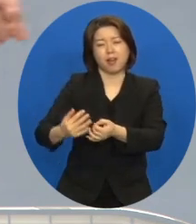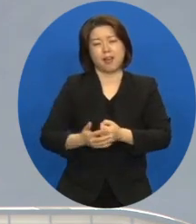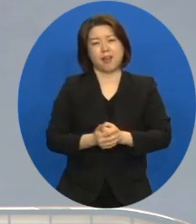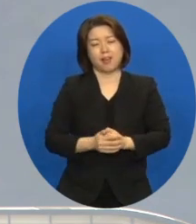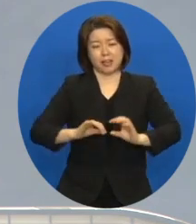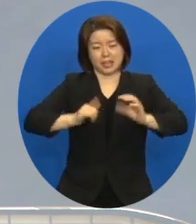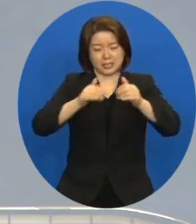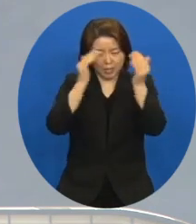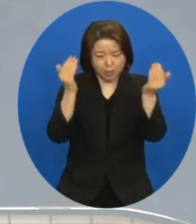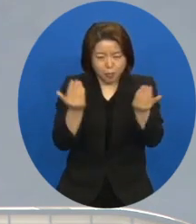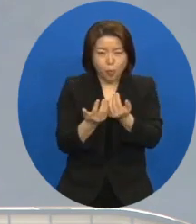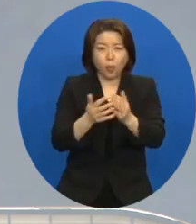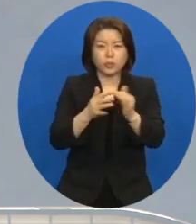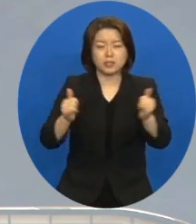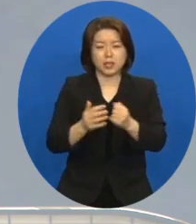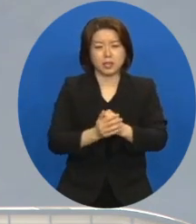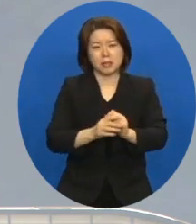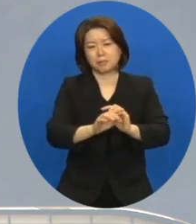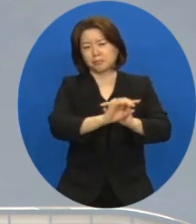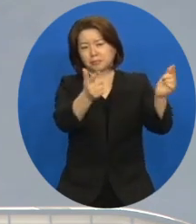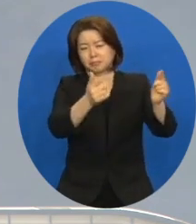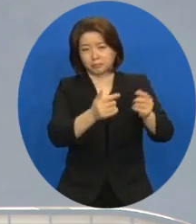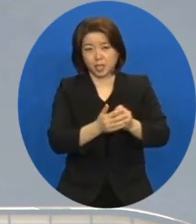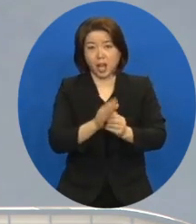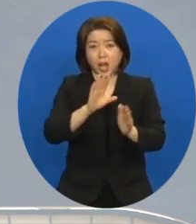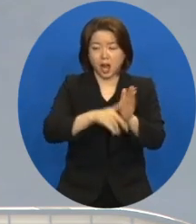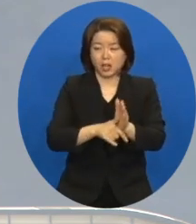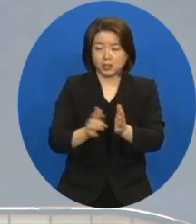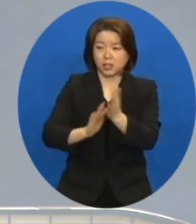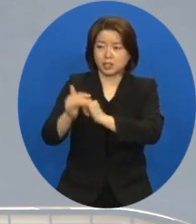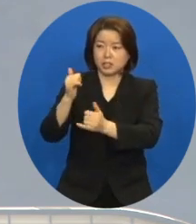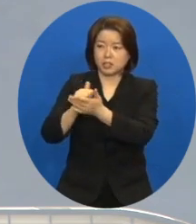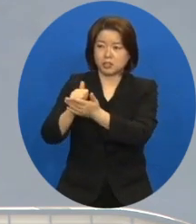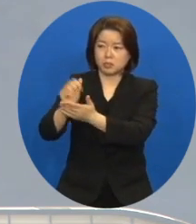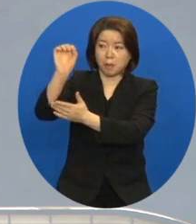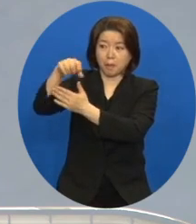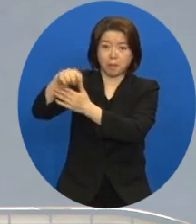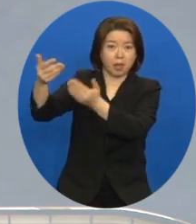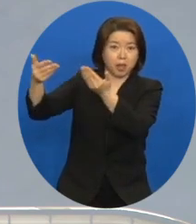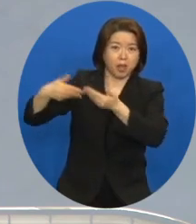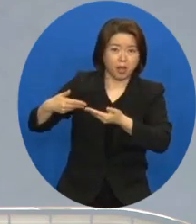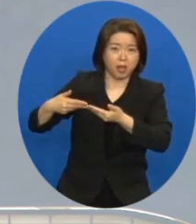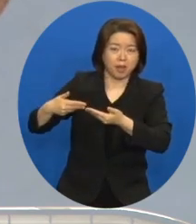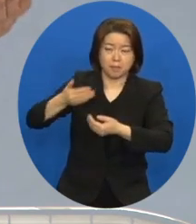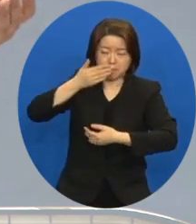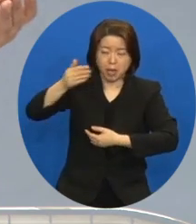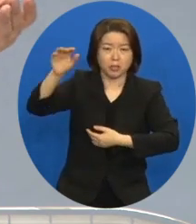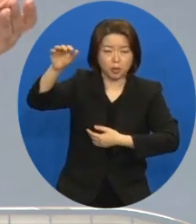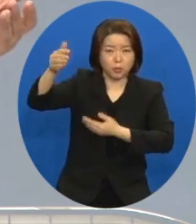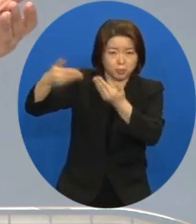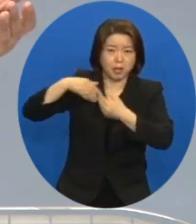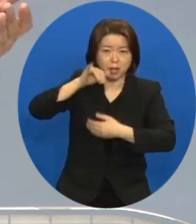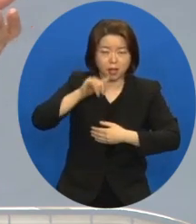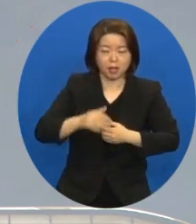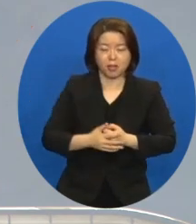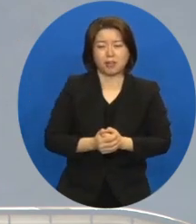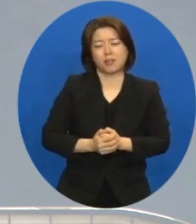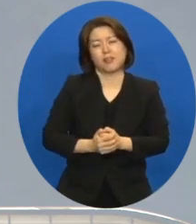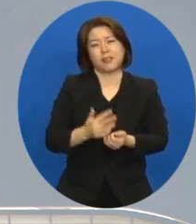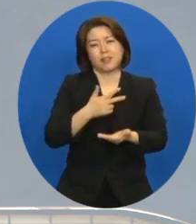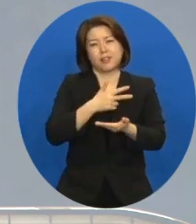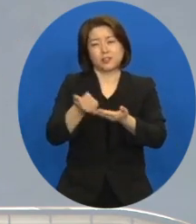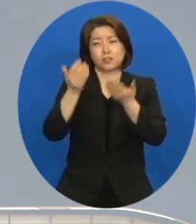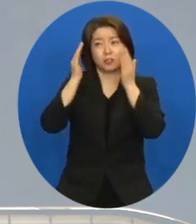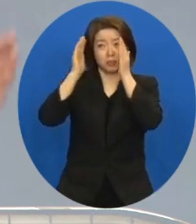모든 사람들이 다 노라고 하는 예수님은 예스라고 하세요. 주님을 바라보면